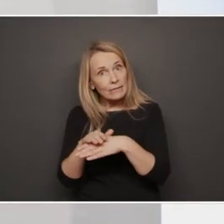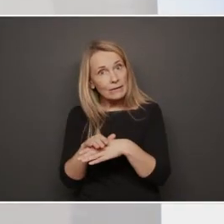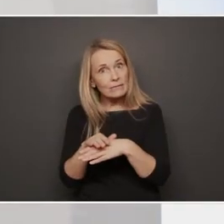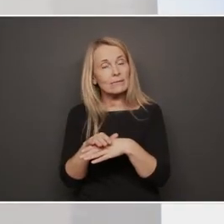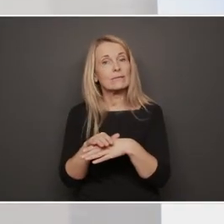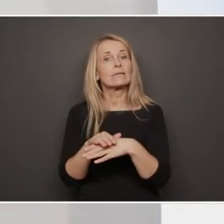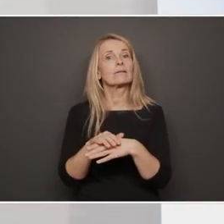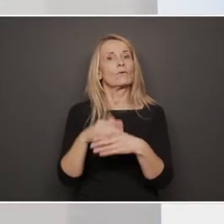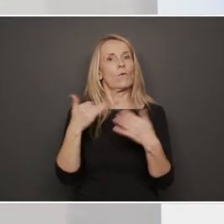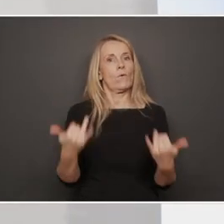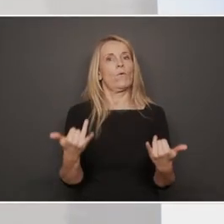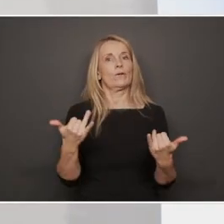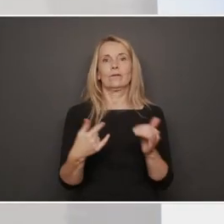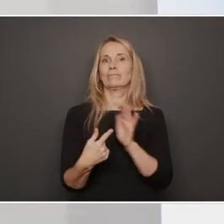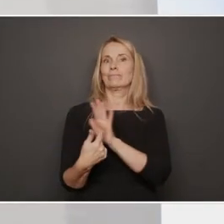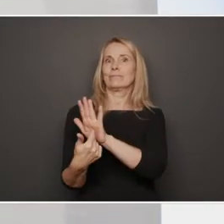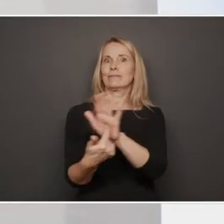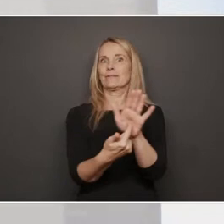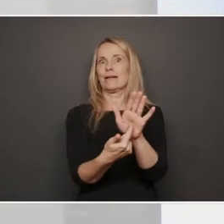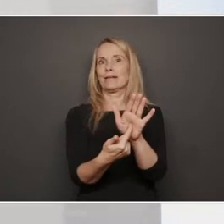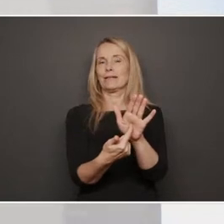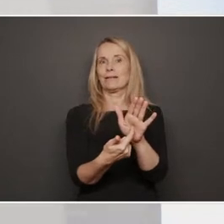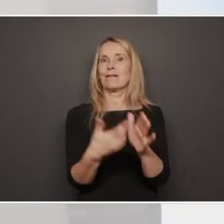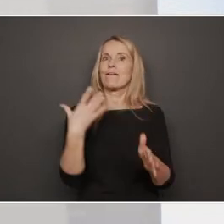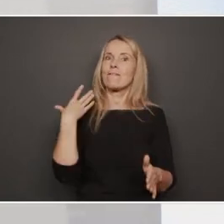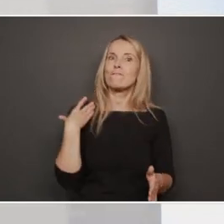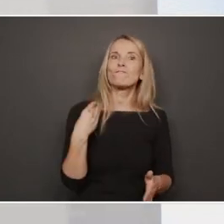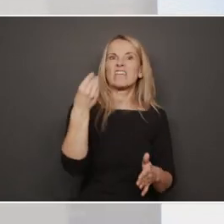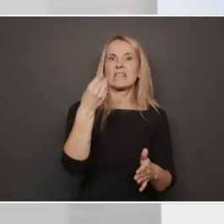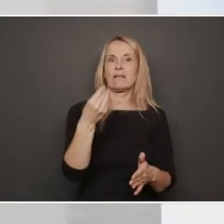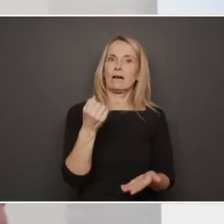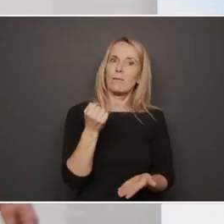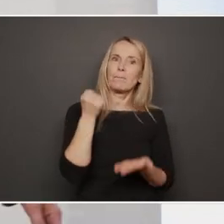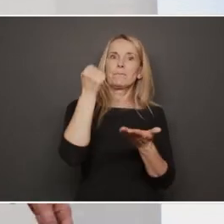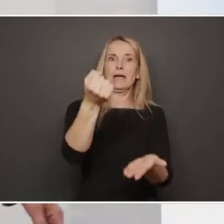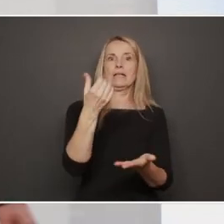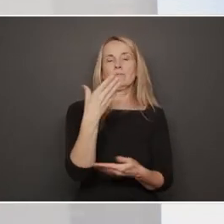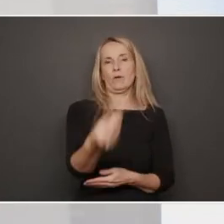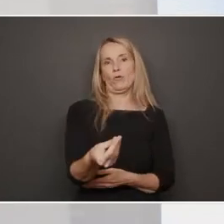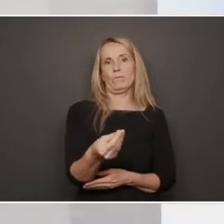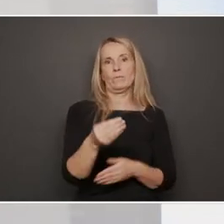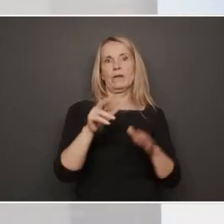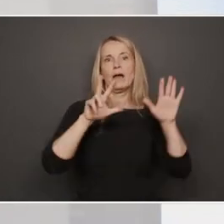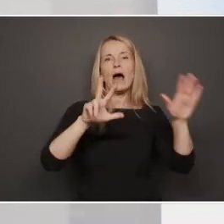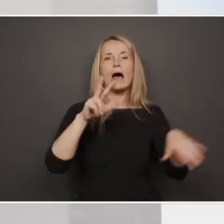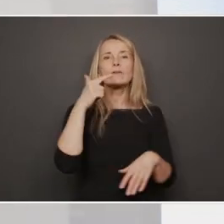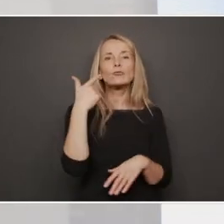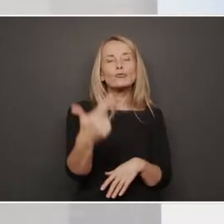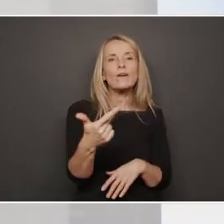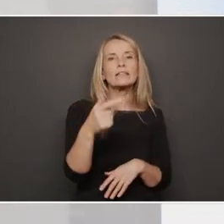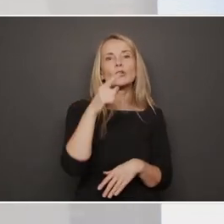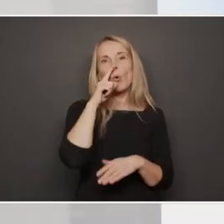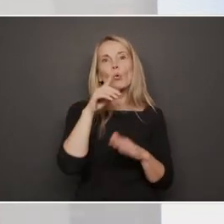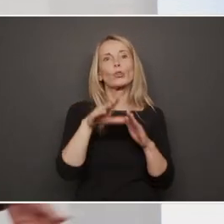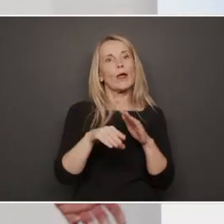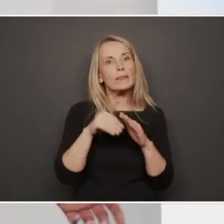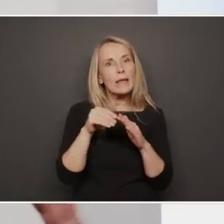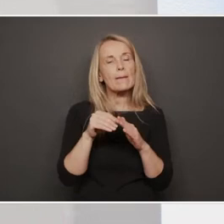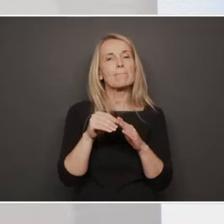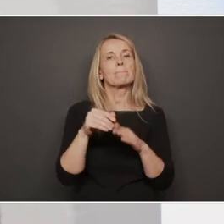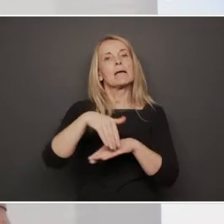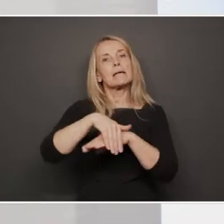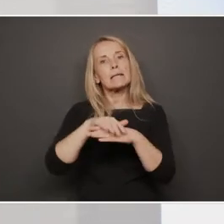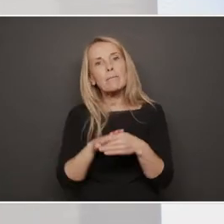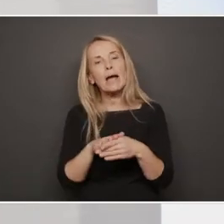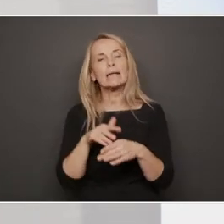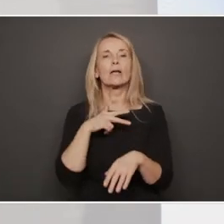stehen im Mittelpunkt für die heutige Wiederauszeichnung. 28 Unternehmen, Gemeinden,